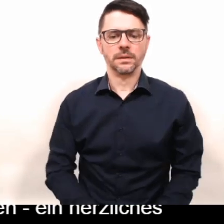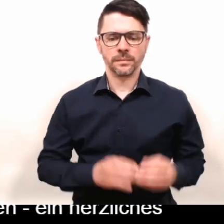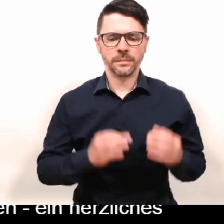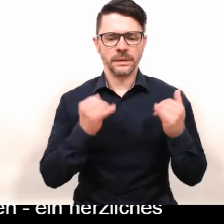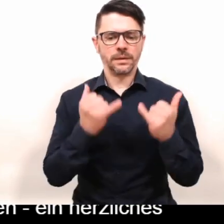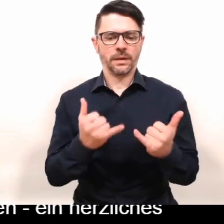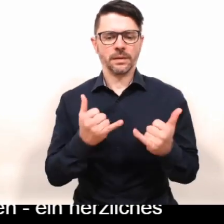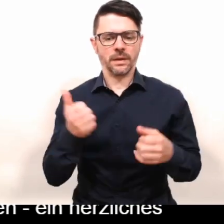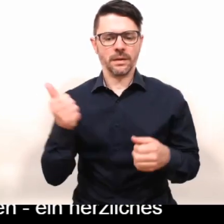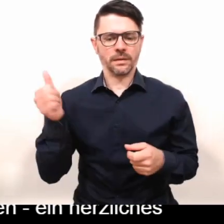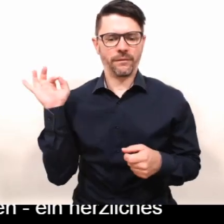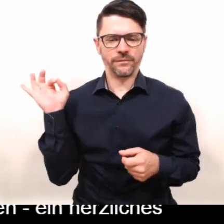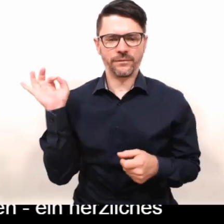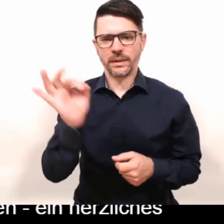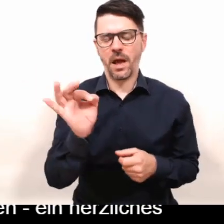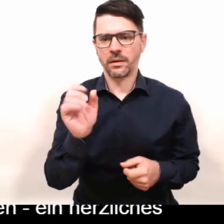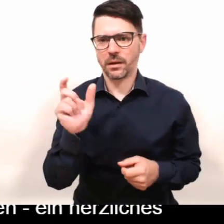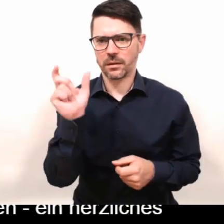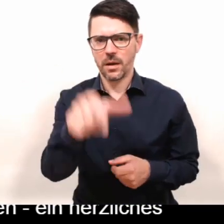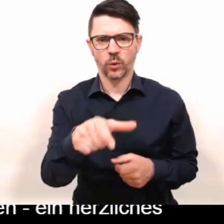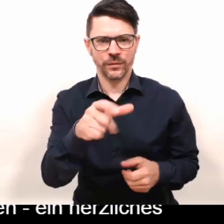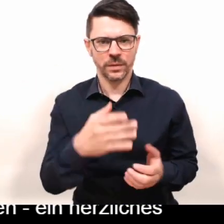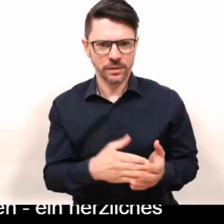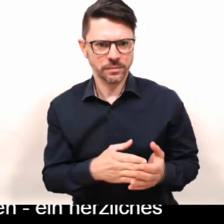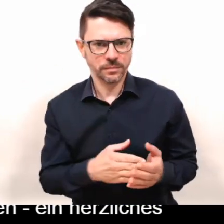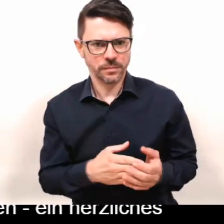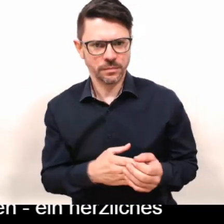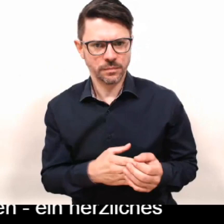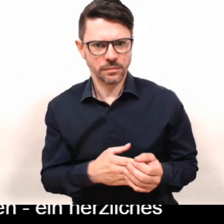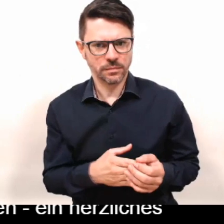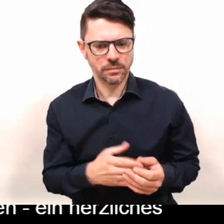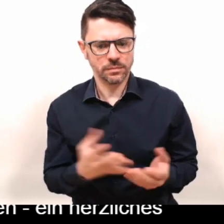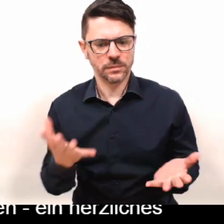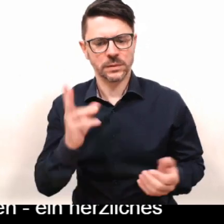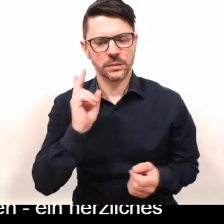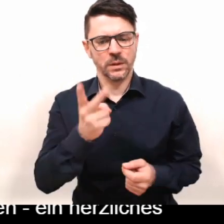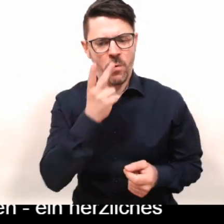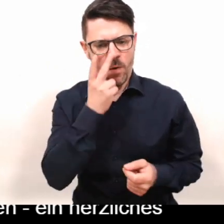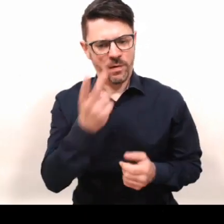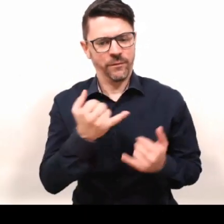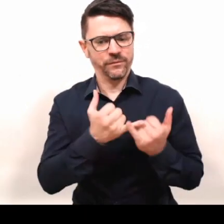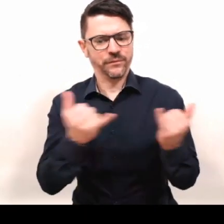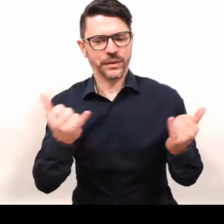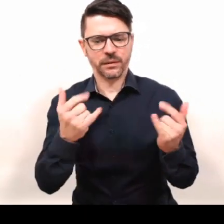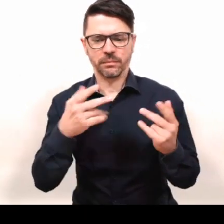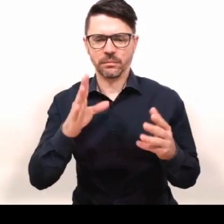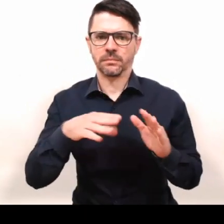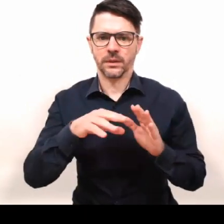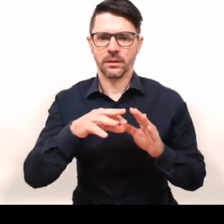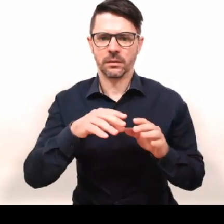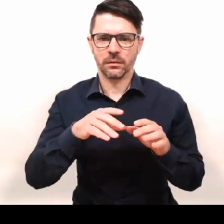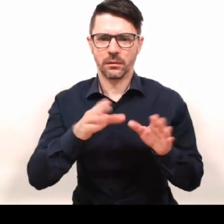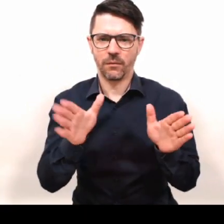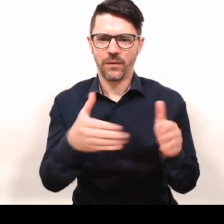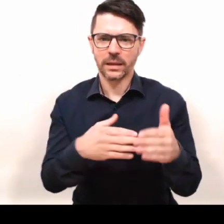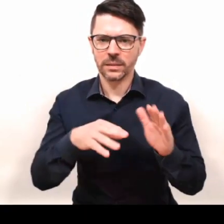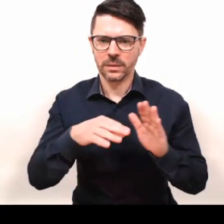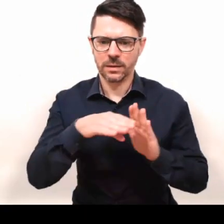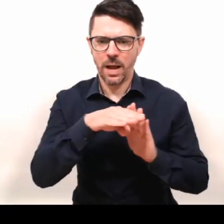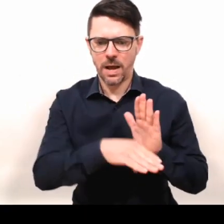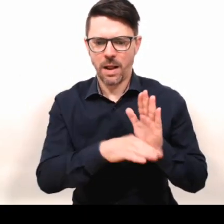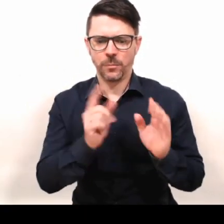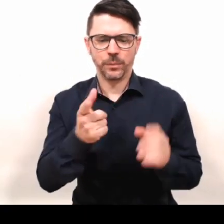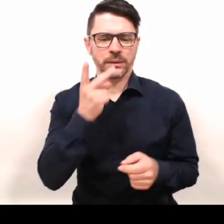Rückkehrer aus dem Ausland überdenken, nachdem ja ein Verwaltungsgericht in Niedersachsen das gekippt hatte? Und wenn ja, bräuchte man dafür ein Gesetz des